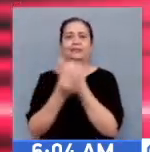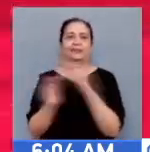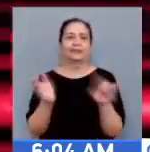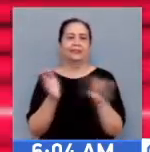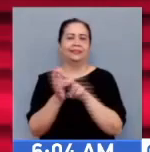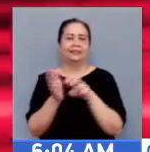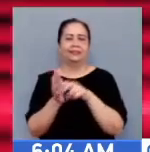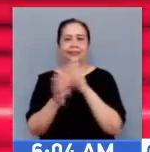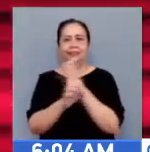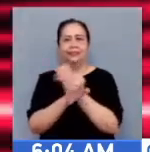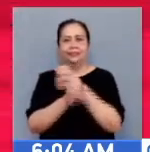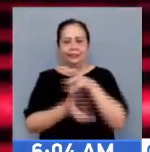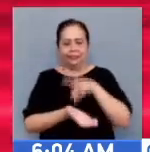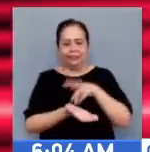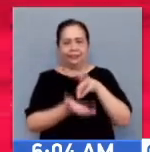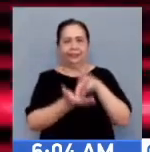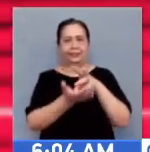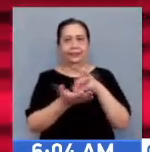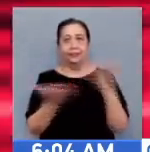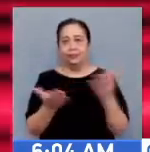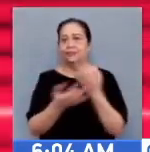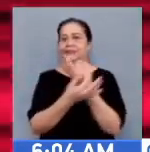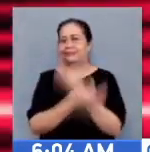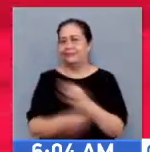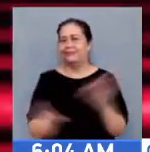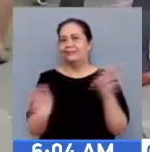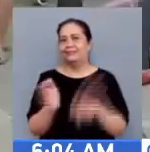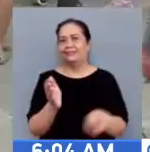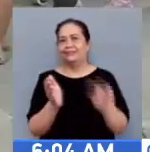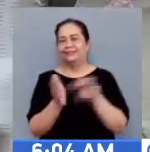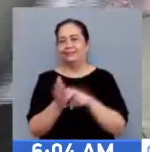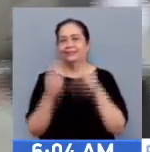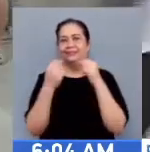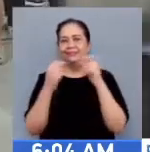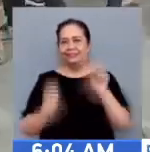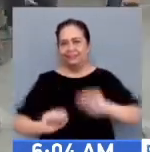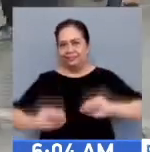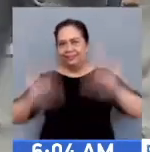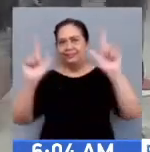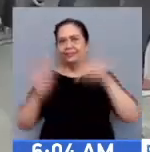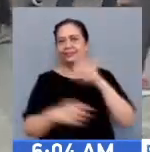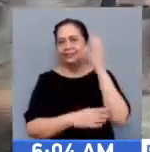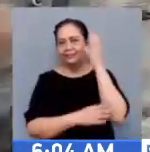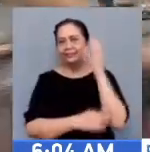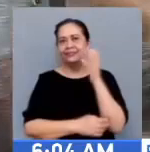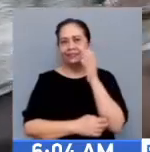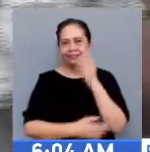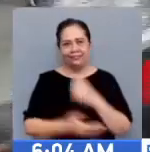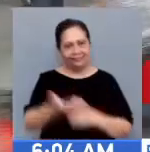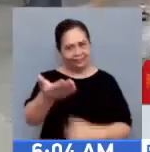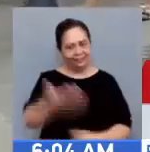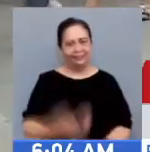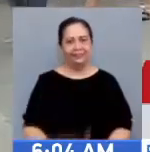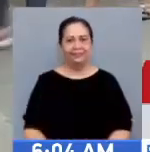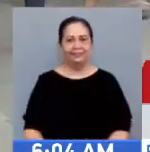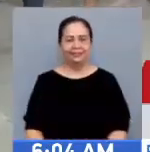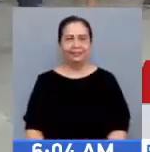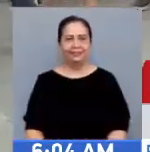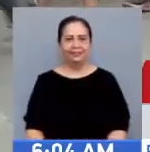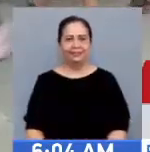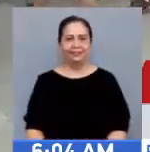saan libre ang pamasahe. May unang balita live si Corinne Katibayan. Corinne?